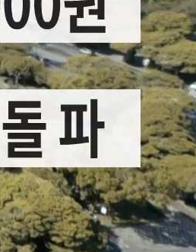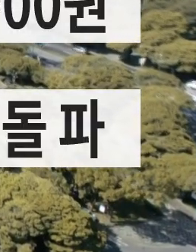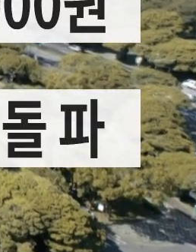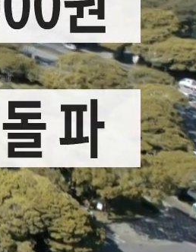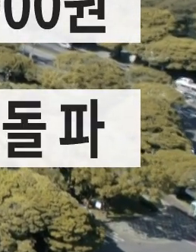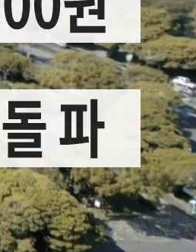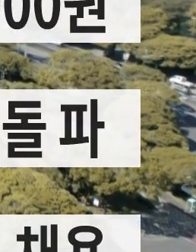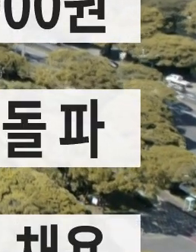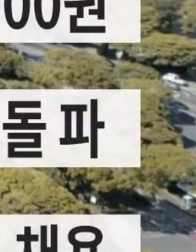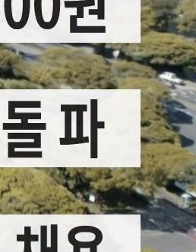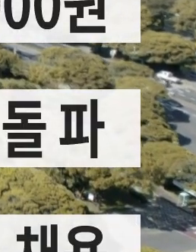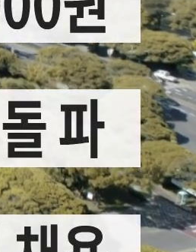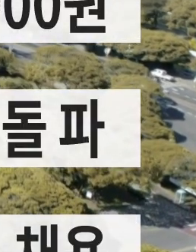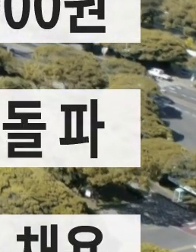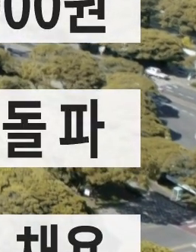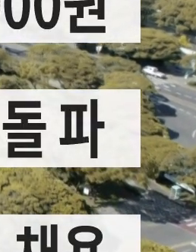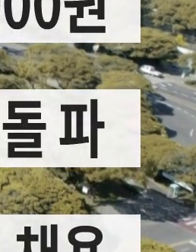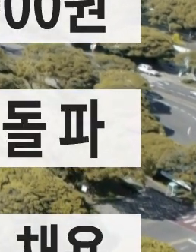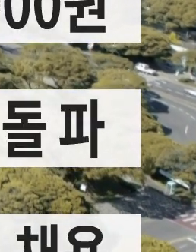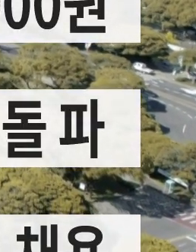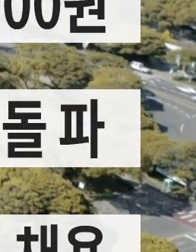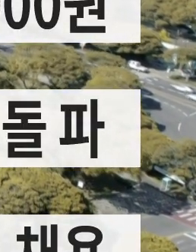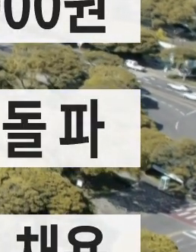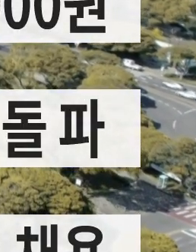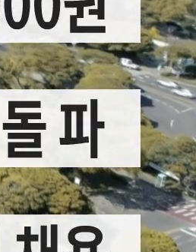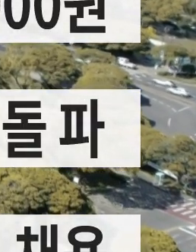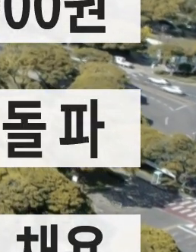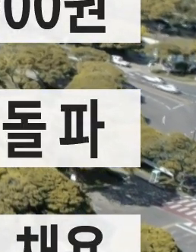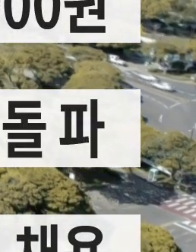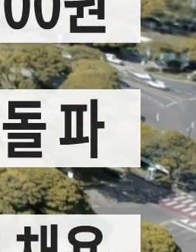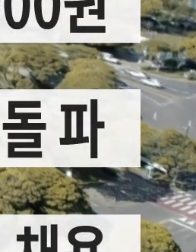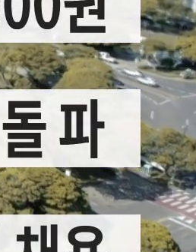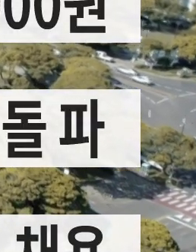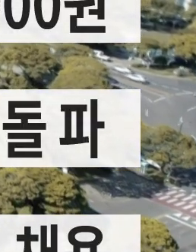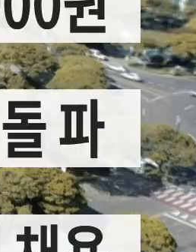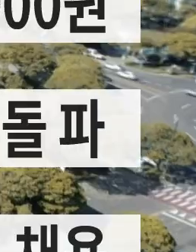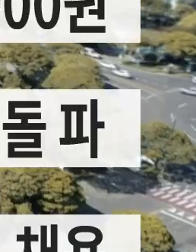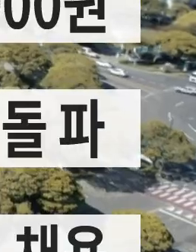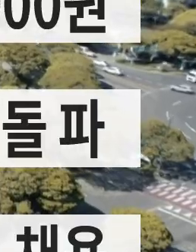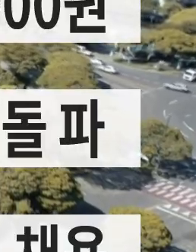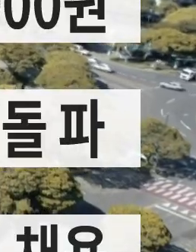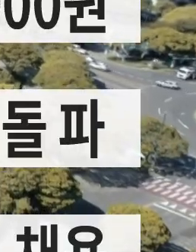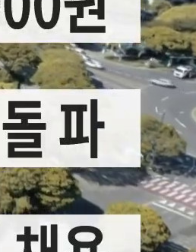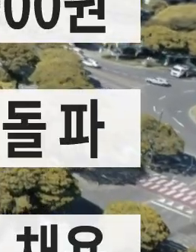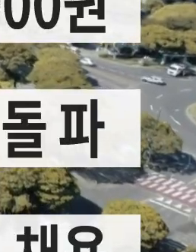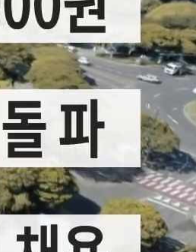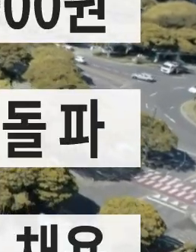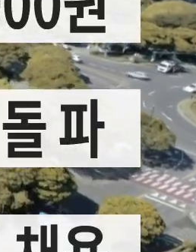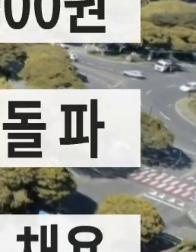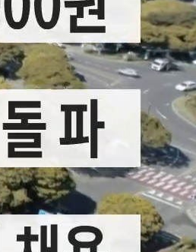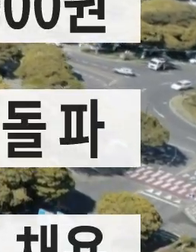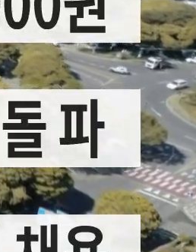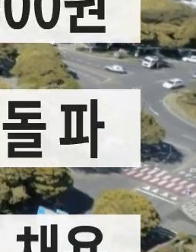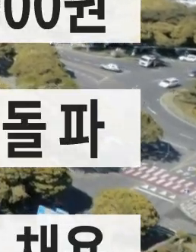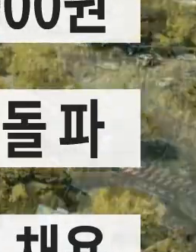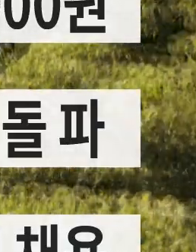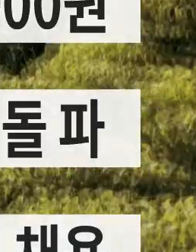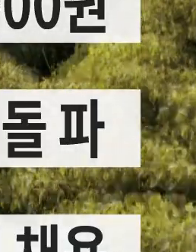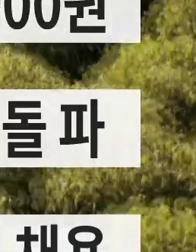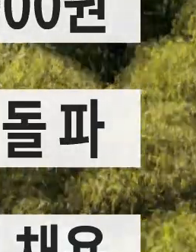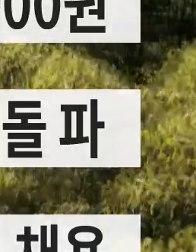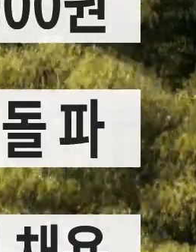달성했습니다. 도내 우주산업 관련 7개 기관 및 기업의 종사자 중 59.6%가